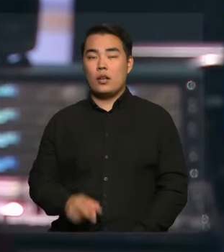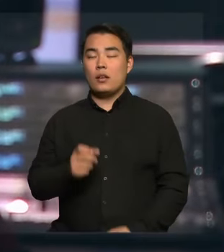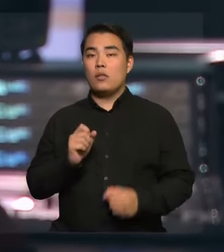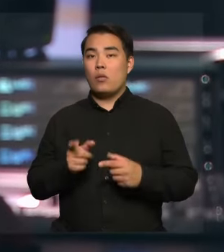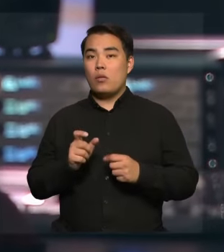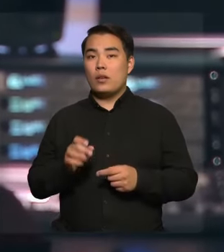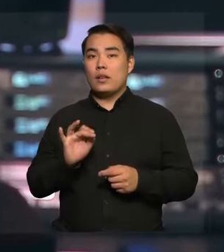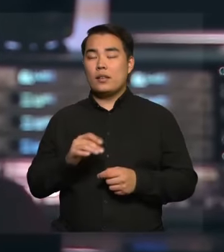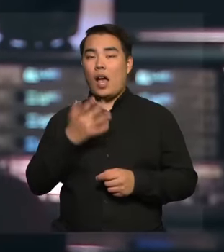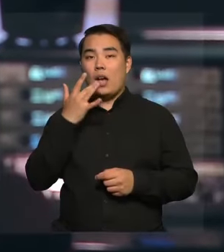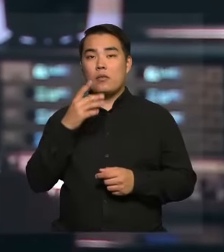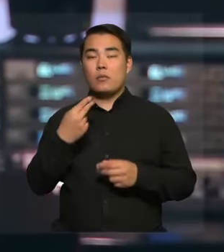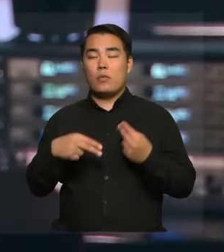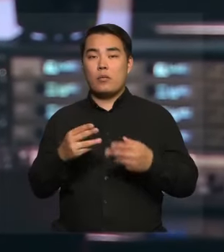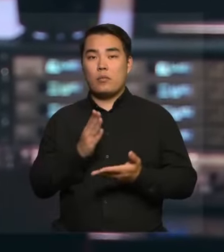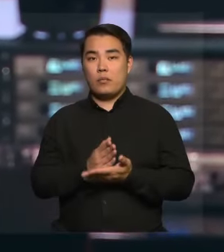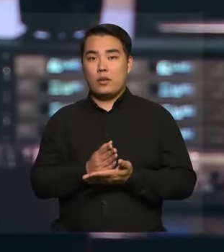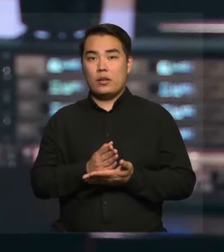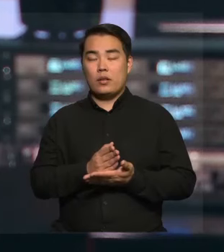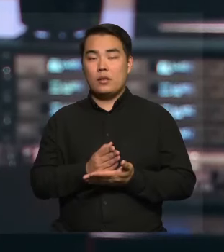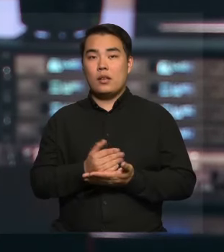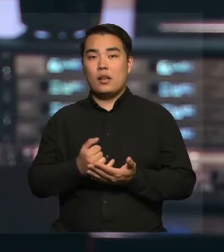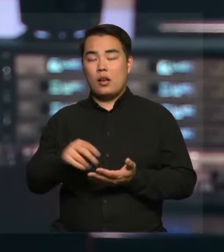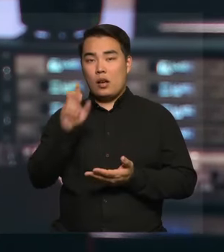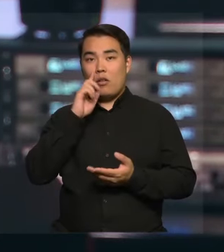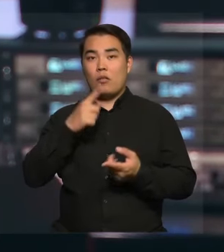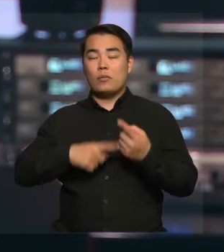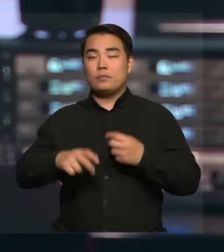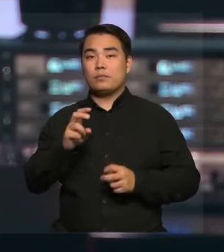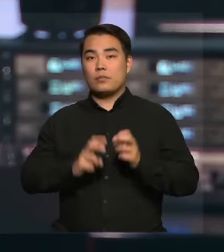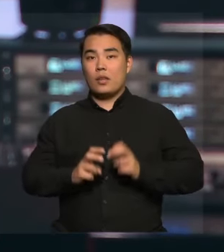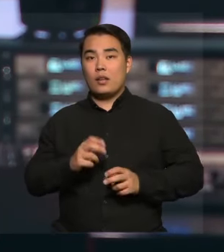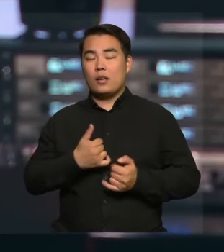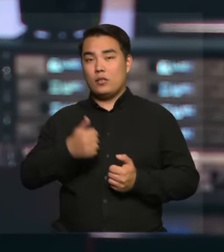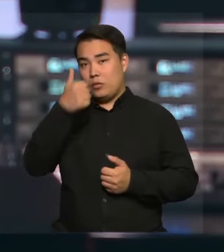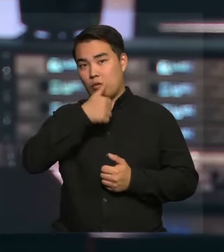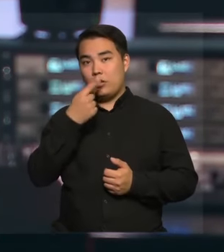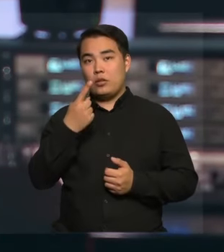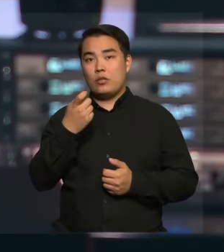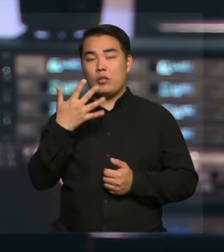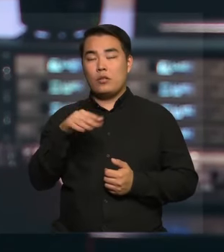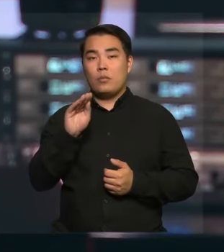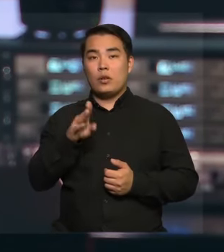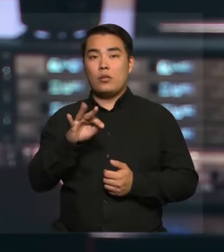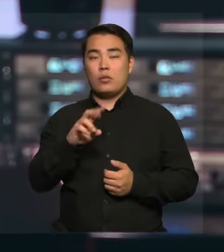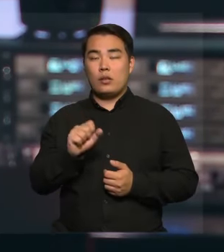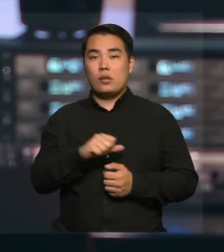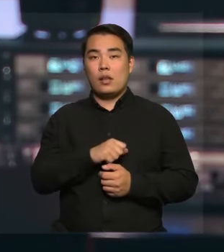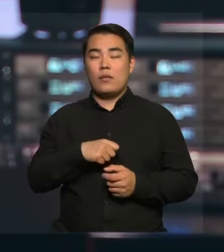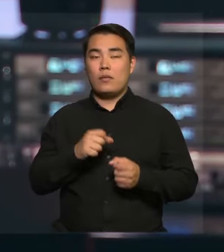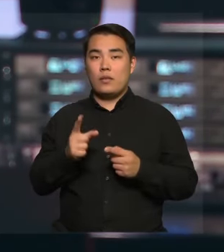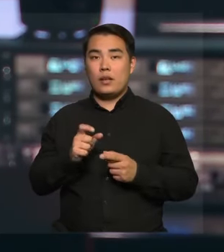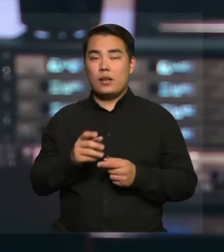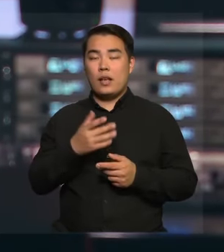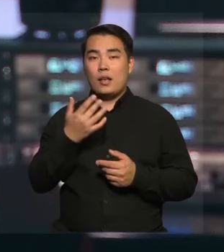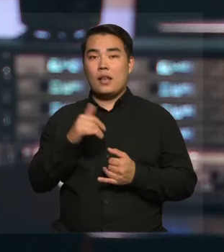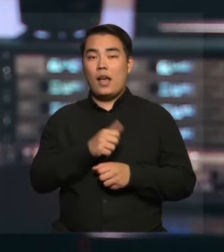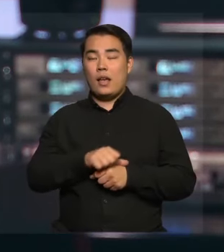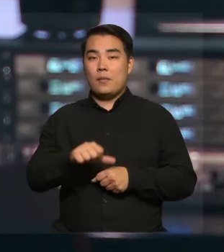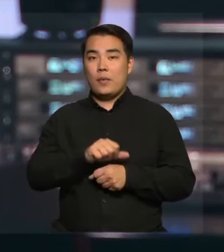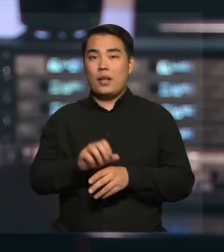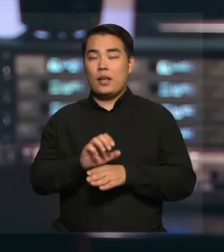Қоқысты да шетелден сатып алып отырмыз. Еліміздегі қайта өңдеу кәсіпорындары жылына 150 мың тоннаға жуық қалдықты сырттан импорттайды.